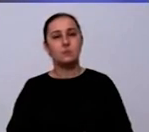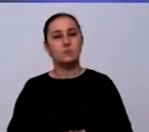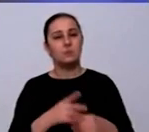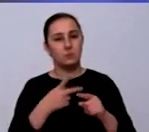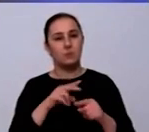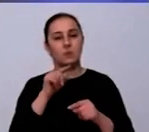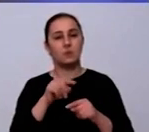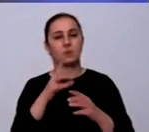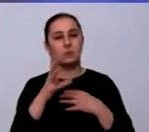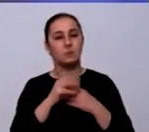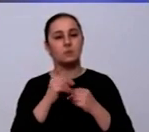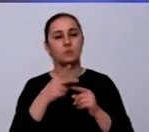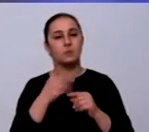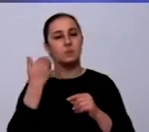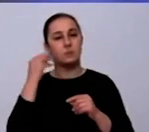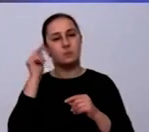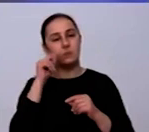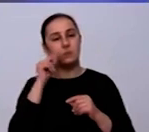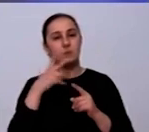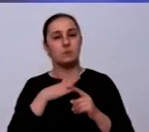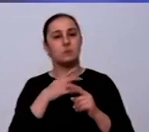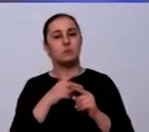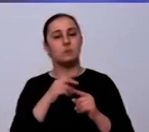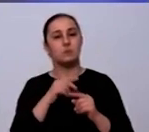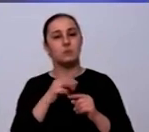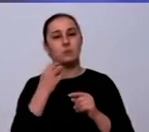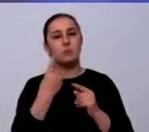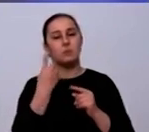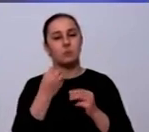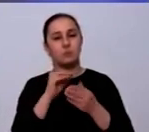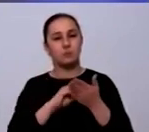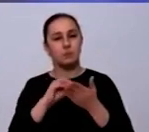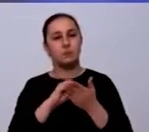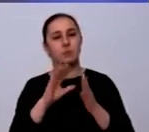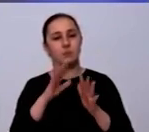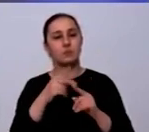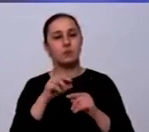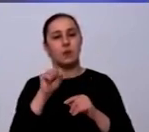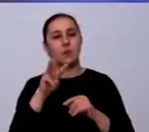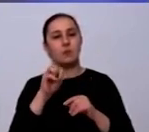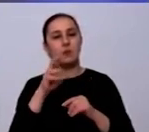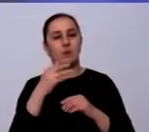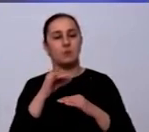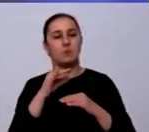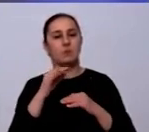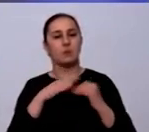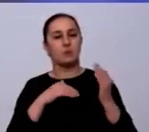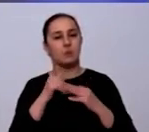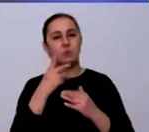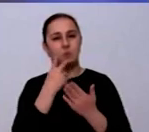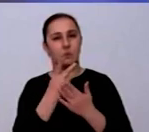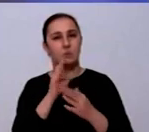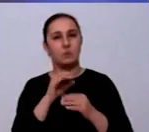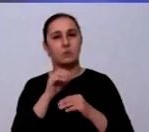Endi esa biz sizlar bilan o'tgan darslarni biroz takrorlash maqsadida amaliy mashg'ulot olib boramiz.